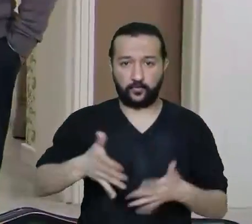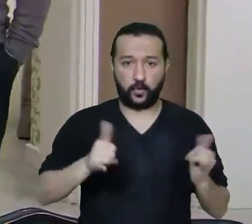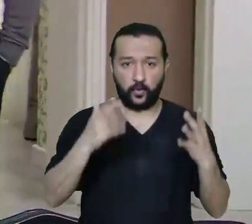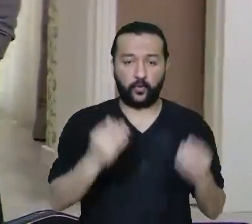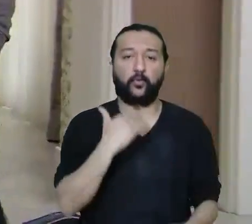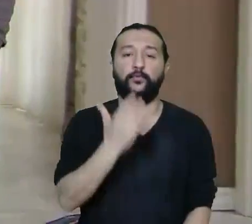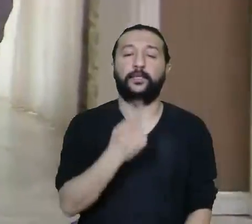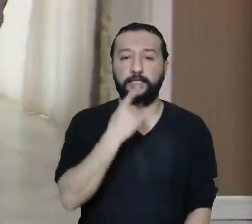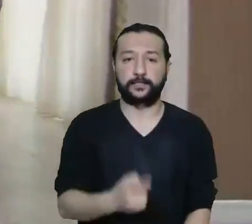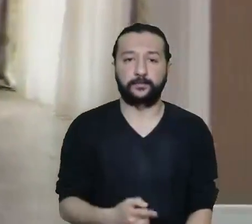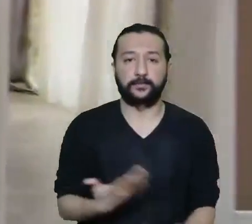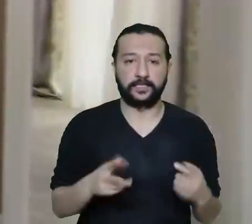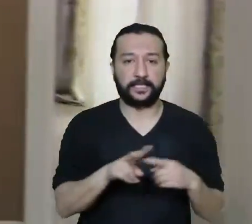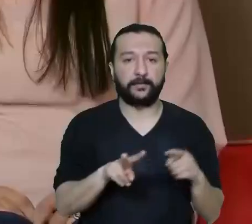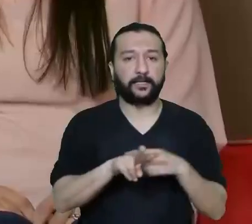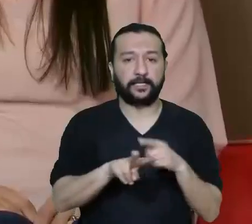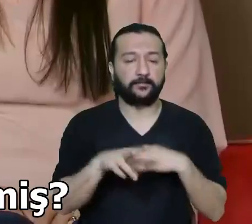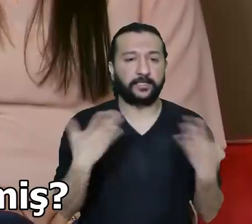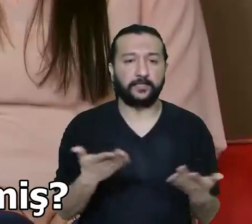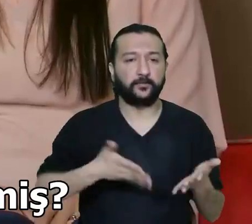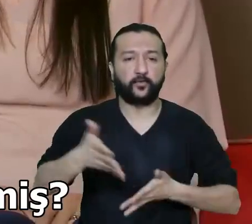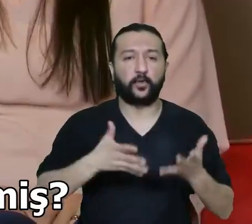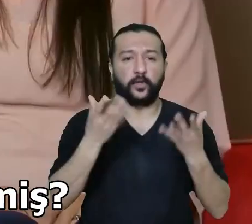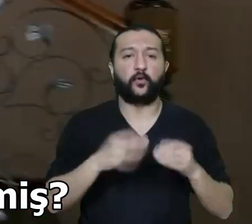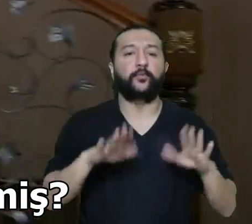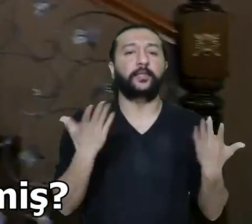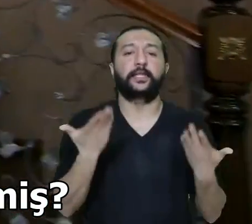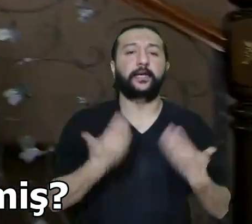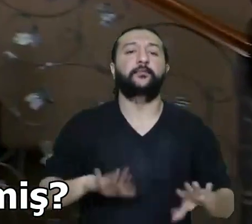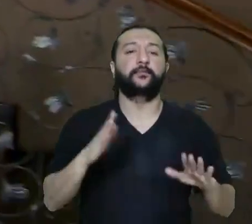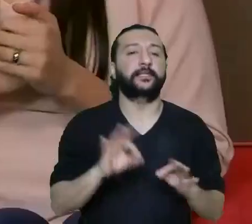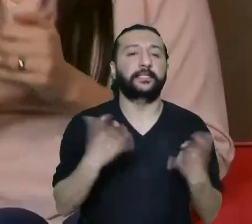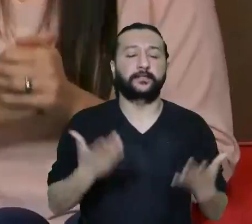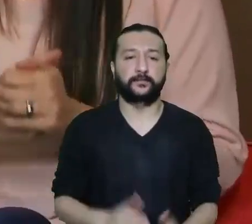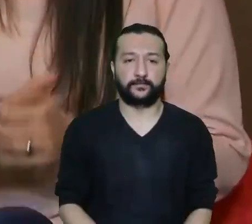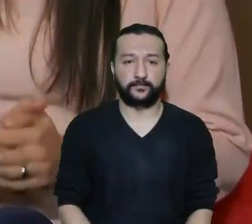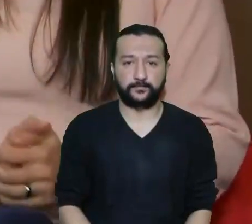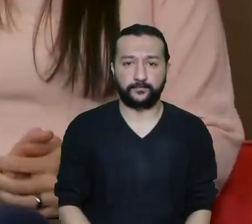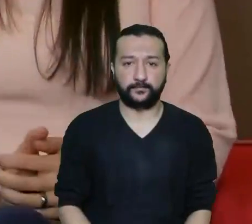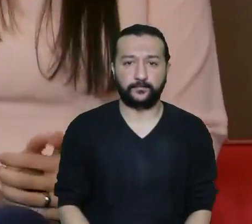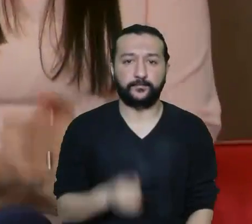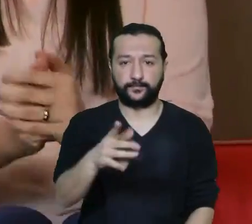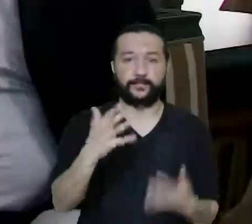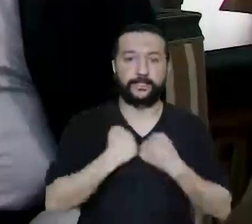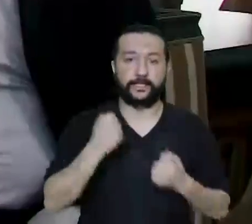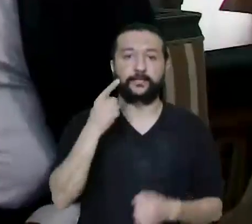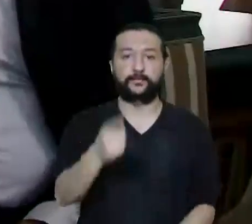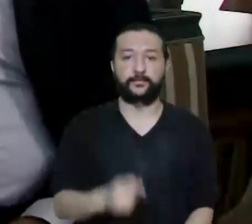sokakta olmaz der. Kemal Yılmaz sokakta neyi kabul etmezmiş?